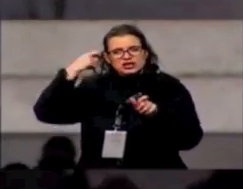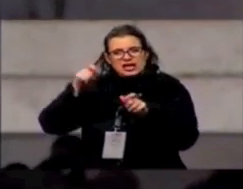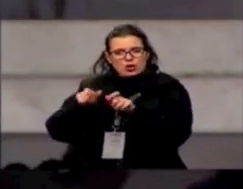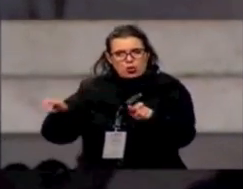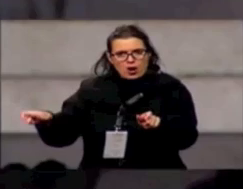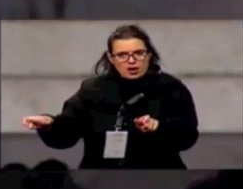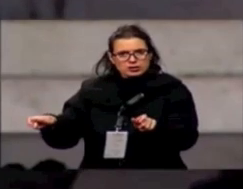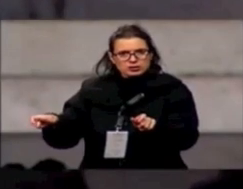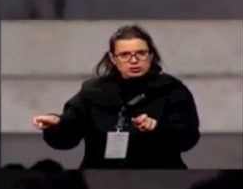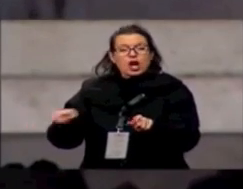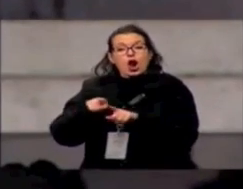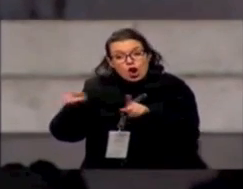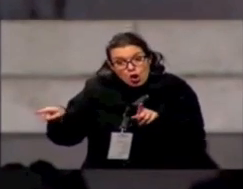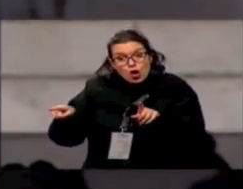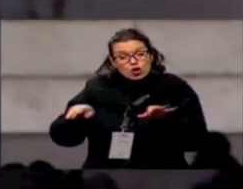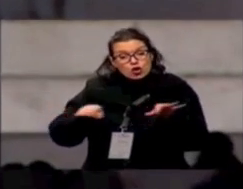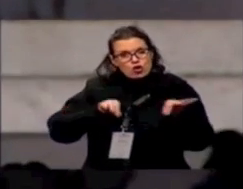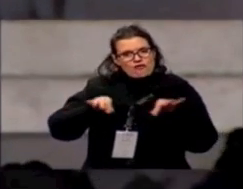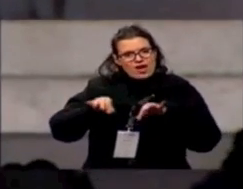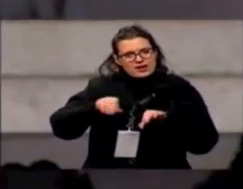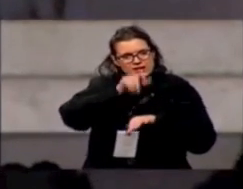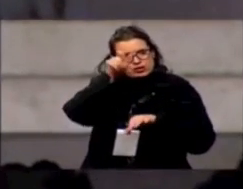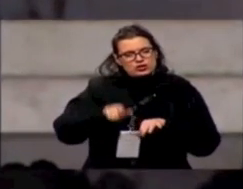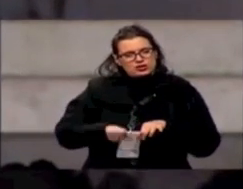spesso ci governano